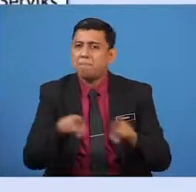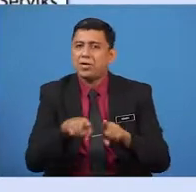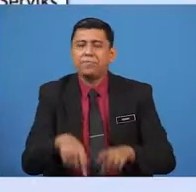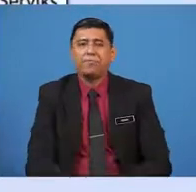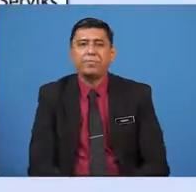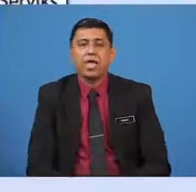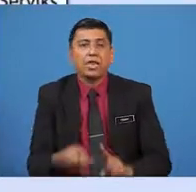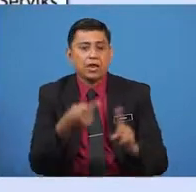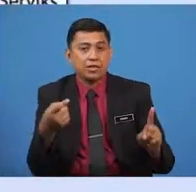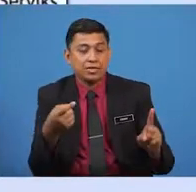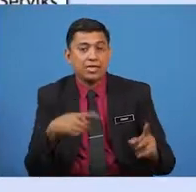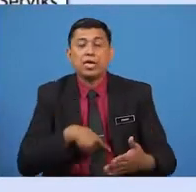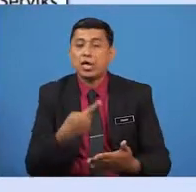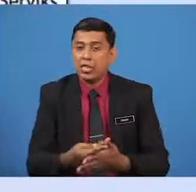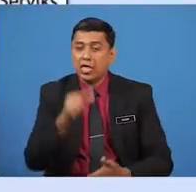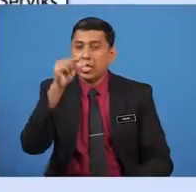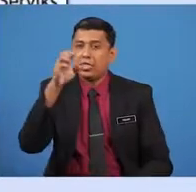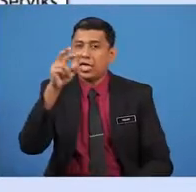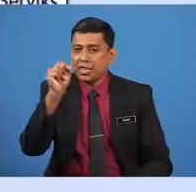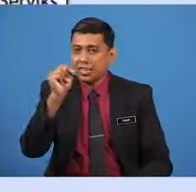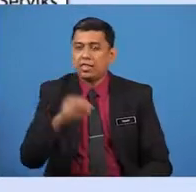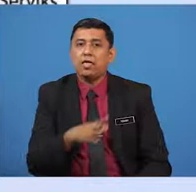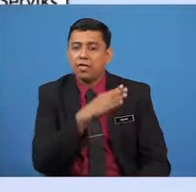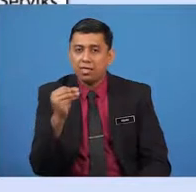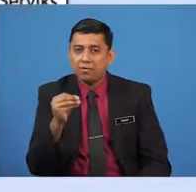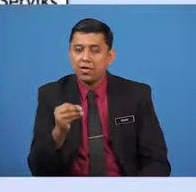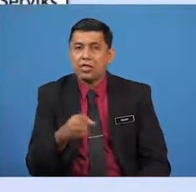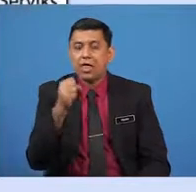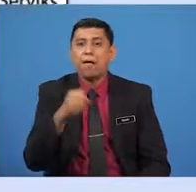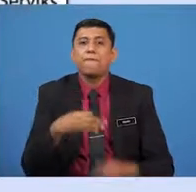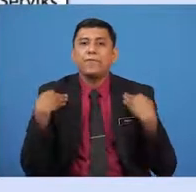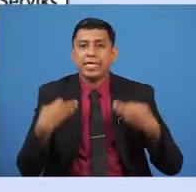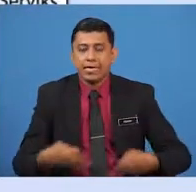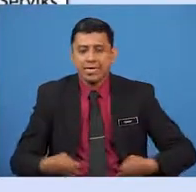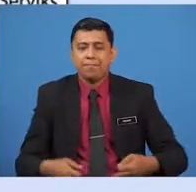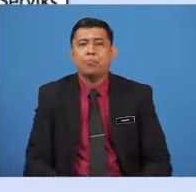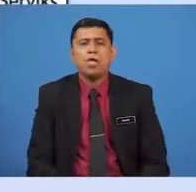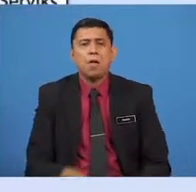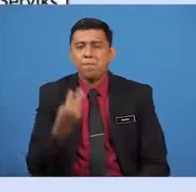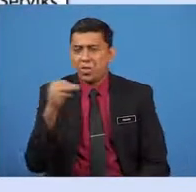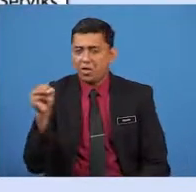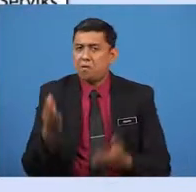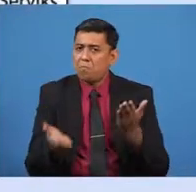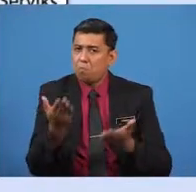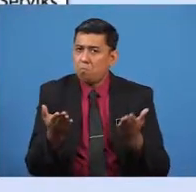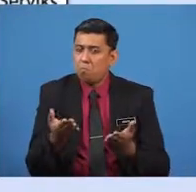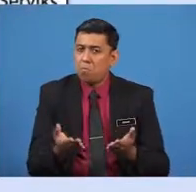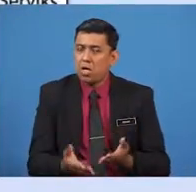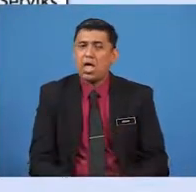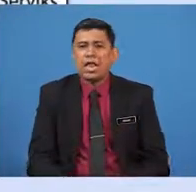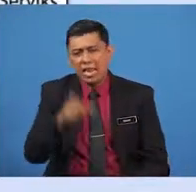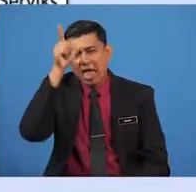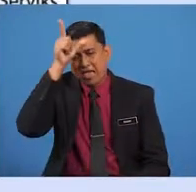tidak serupa dari segi kandungan genetik dan sifat fizikal. Mereka mungkin